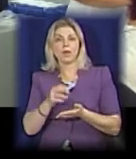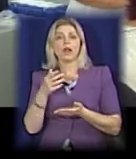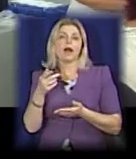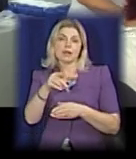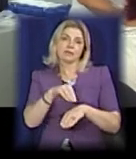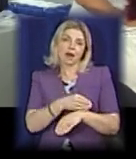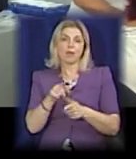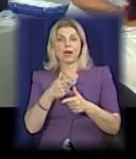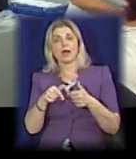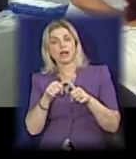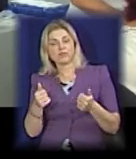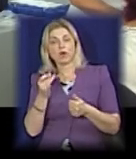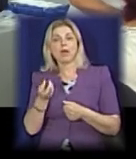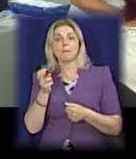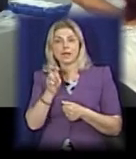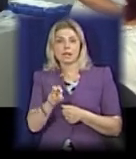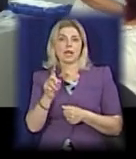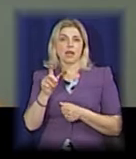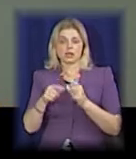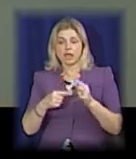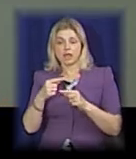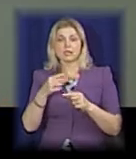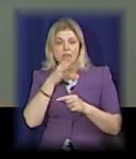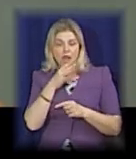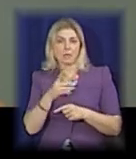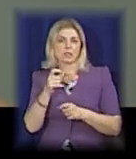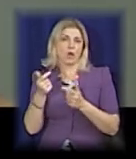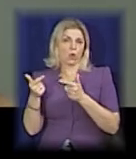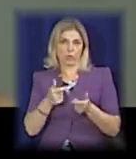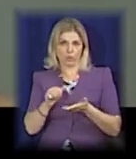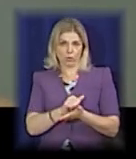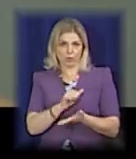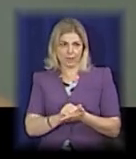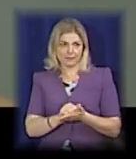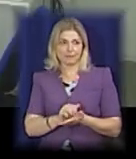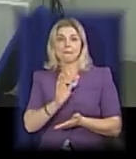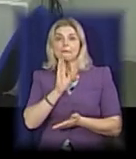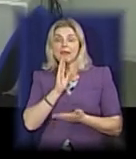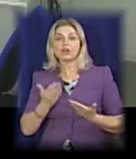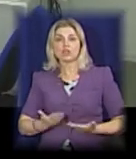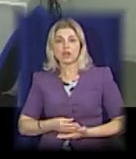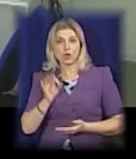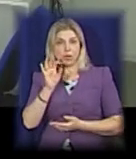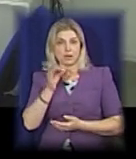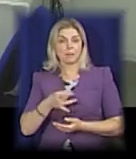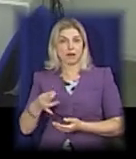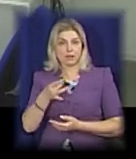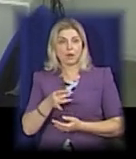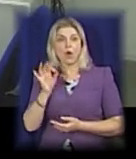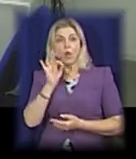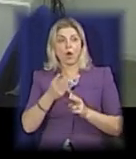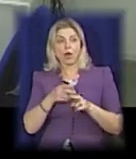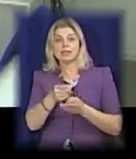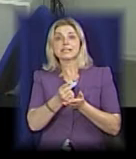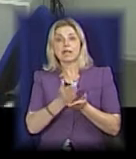і прийти у визначений час за готовим документом. Жителька Корабельного району Вікторія Шалухіна про відкриття сервісу Open Space